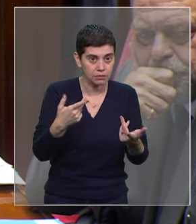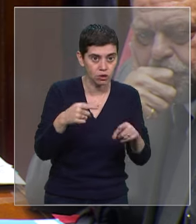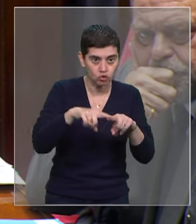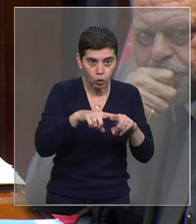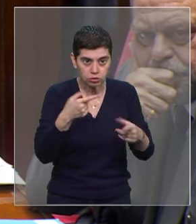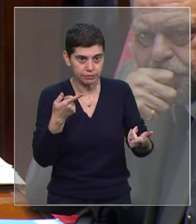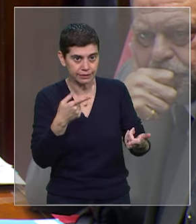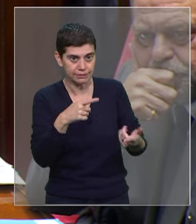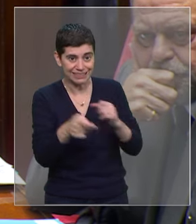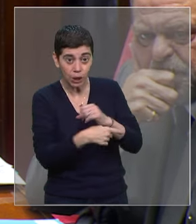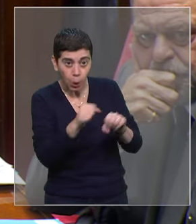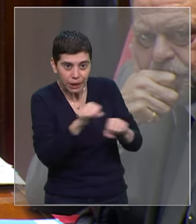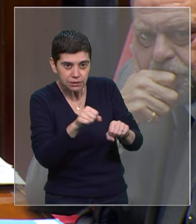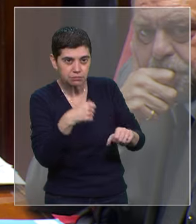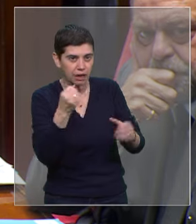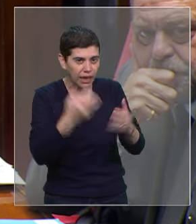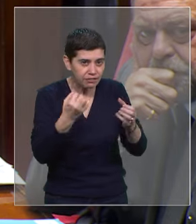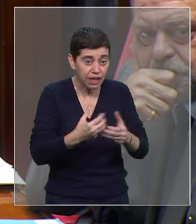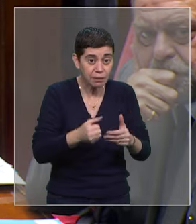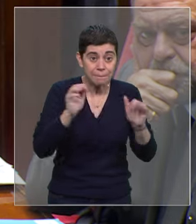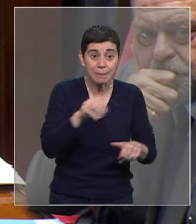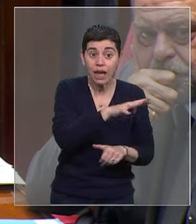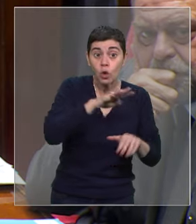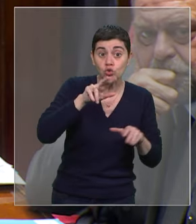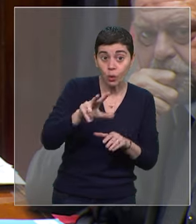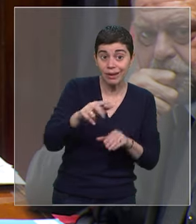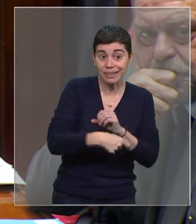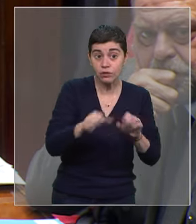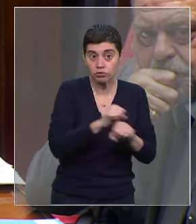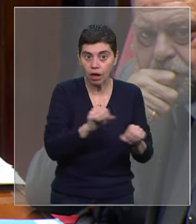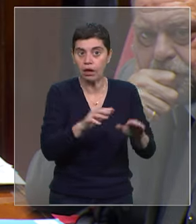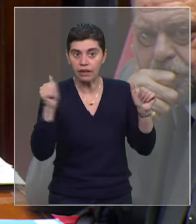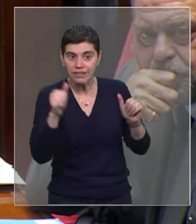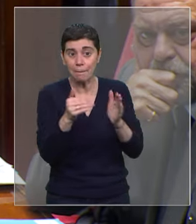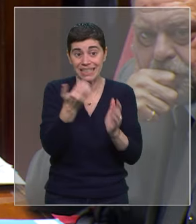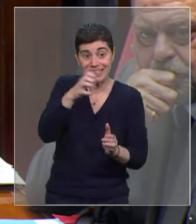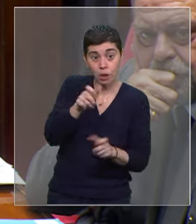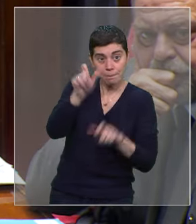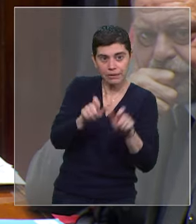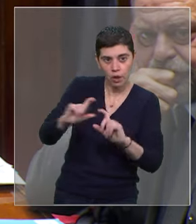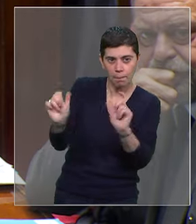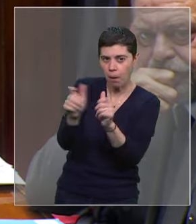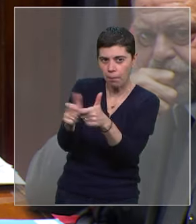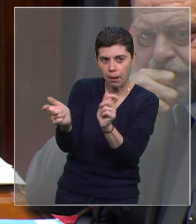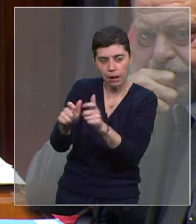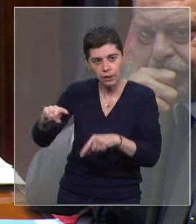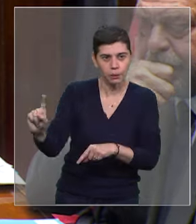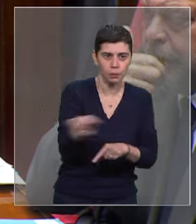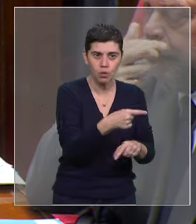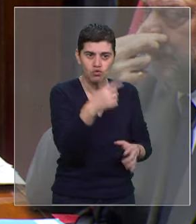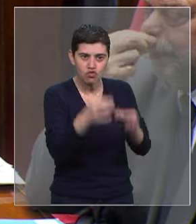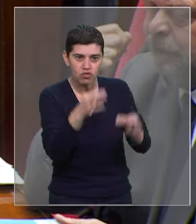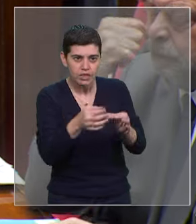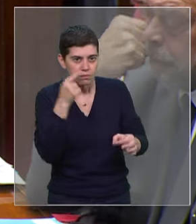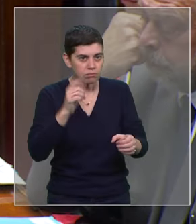s'adapter, 43 attentats ont été déjoués. 1500 personnes ont été interpellées et présentées devant la